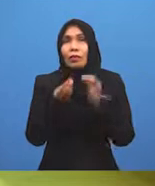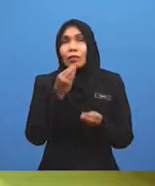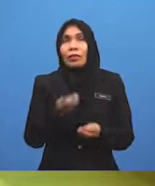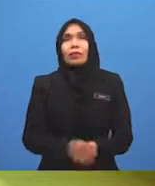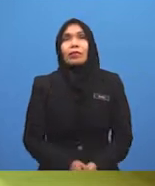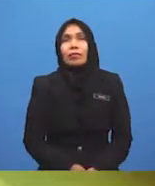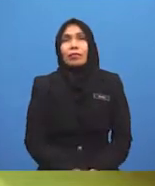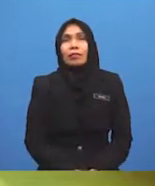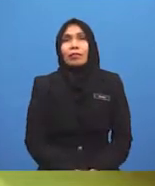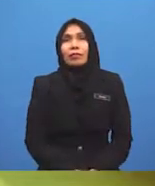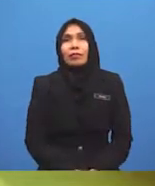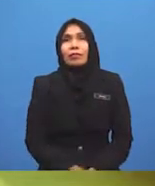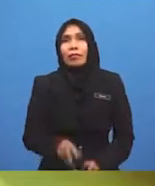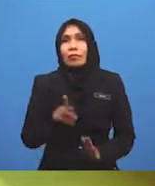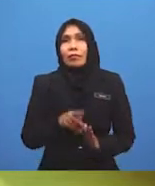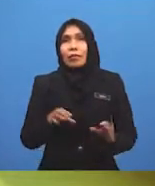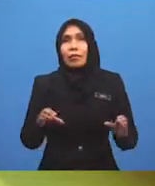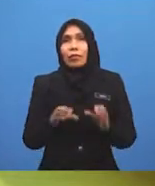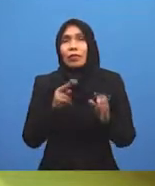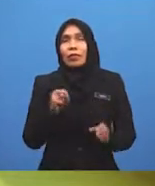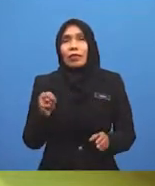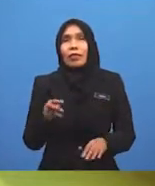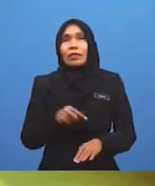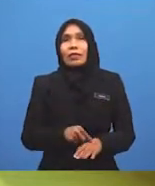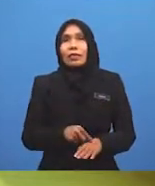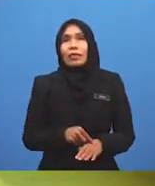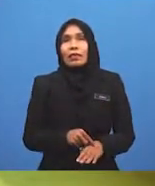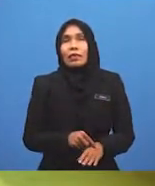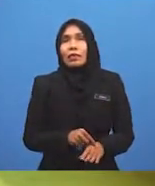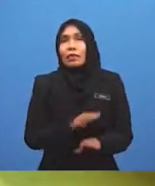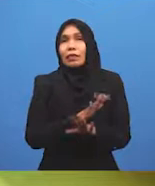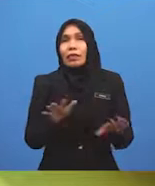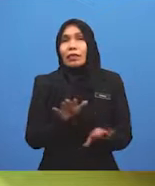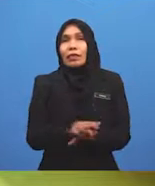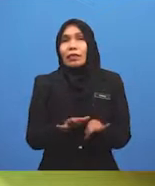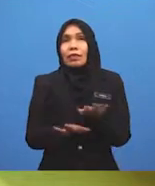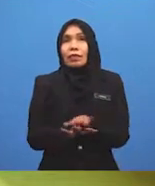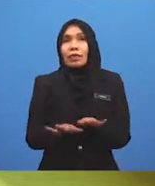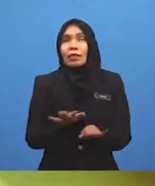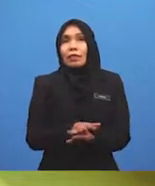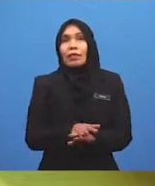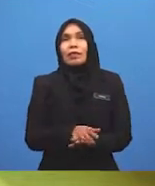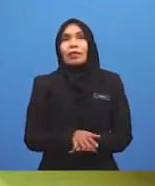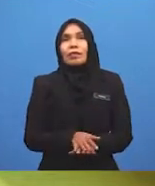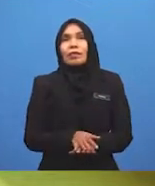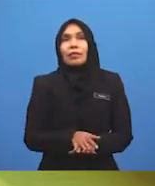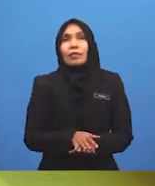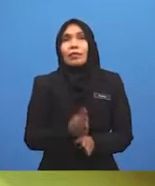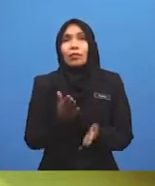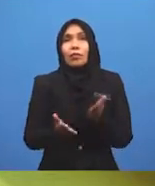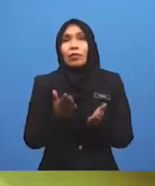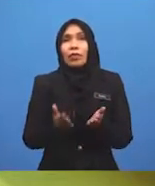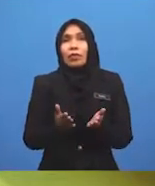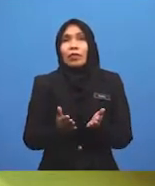Perbuatan-perbuatan ini akan menimbulkan perasaan tidak selesa atau mungkin akan